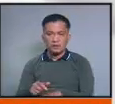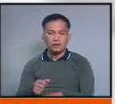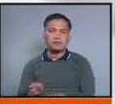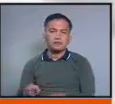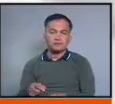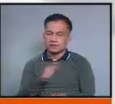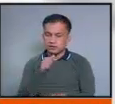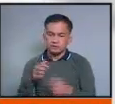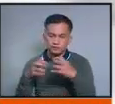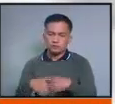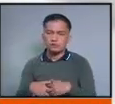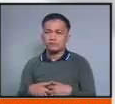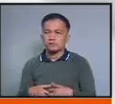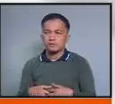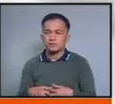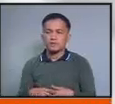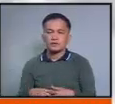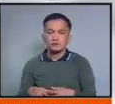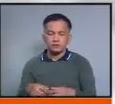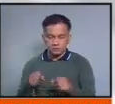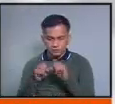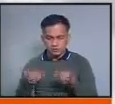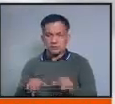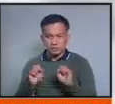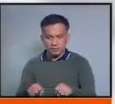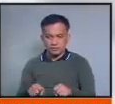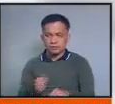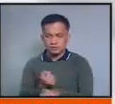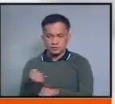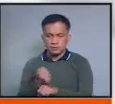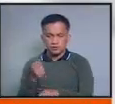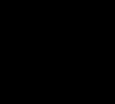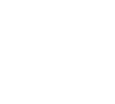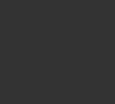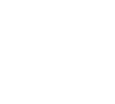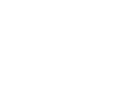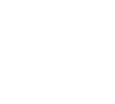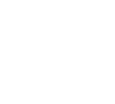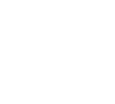yung system or yung engineering soil para sa subway. Yung